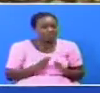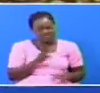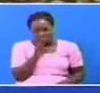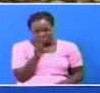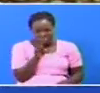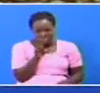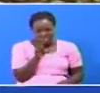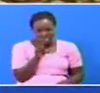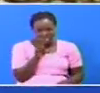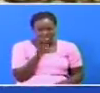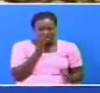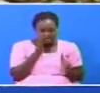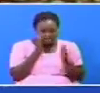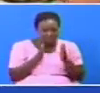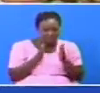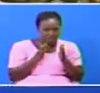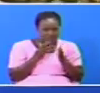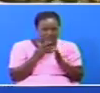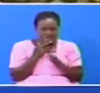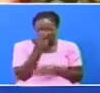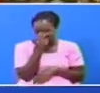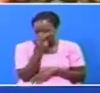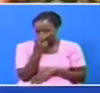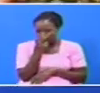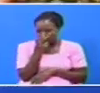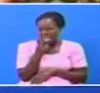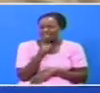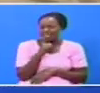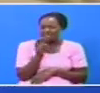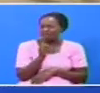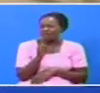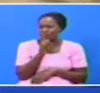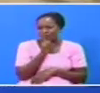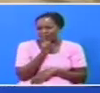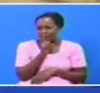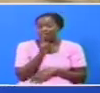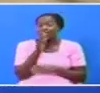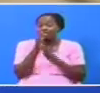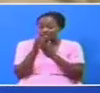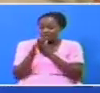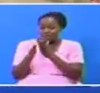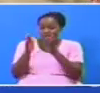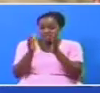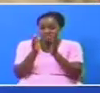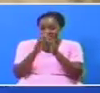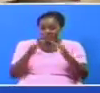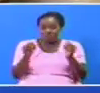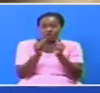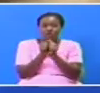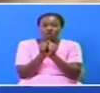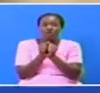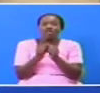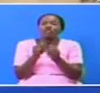patisi, sema, ukishuku sema, na ukisikia sema. Mpango wa nyumba kumi unadhamiria kuwasaidia na